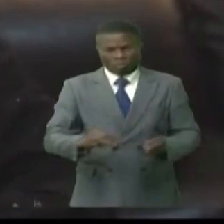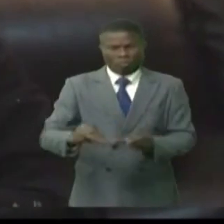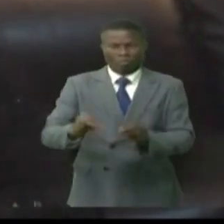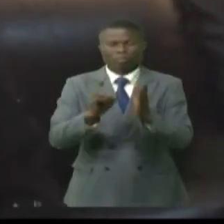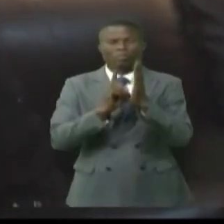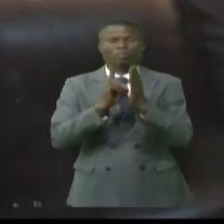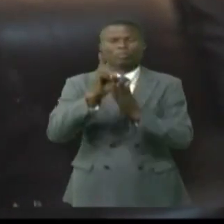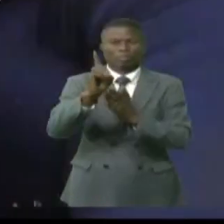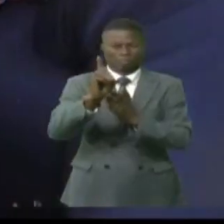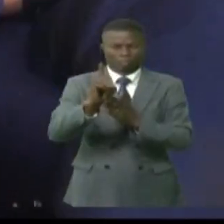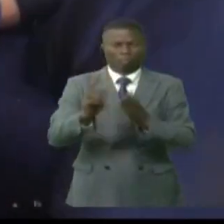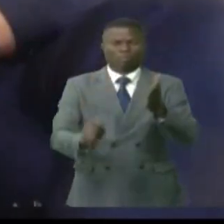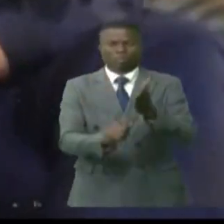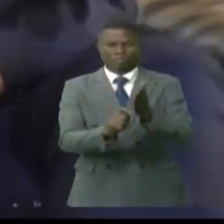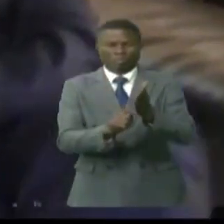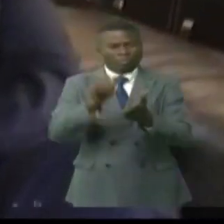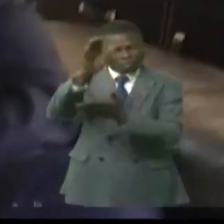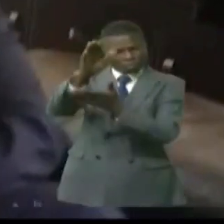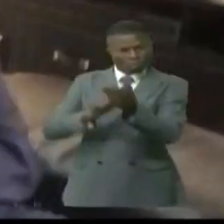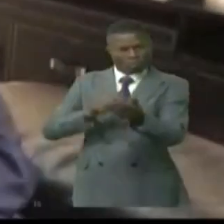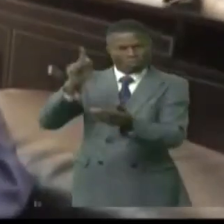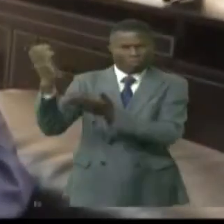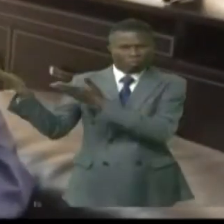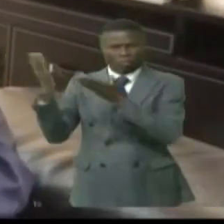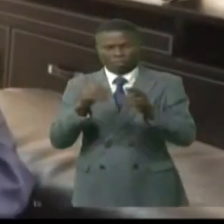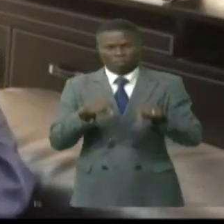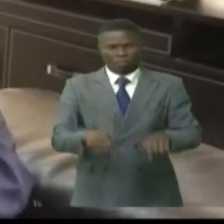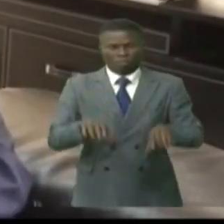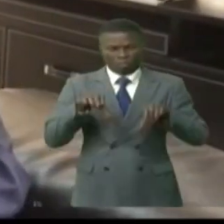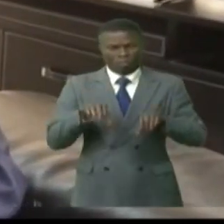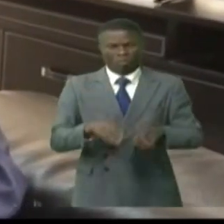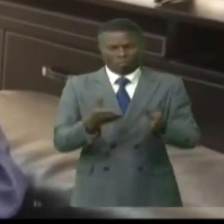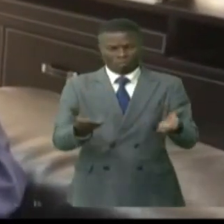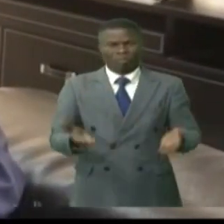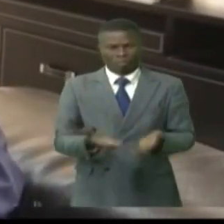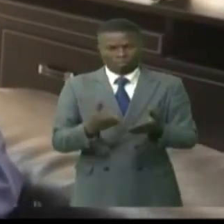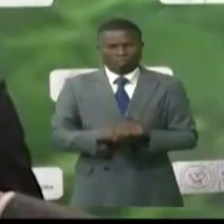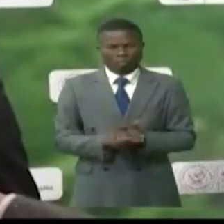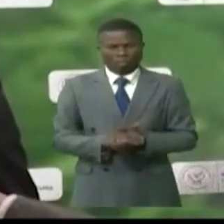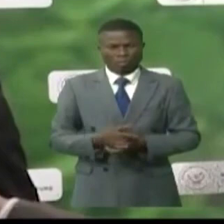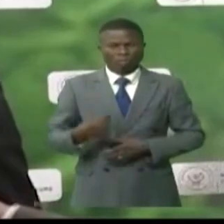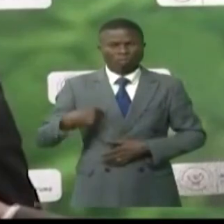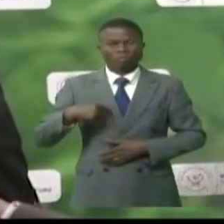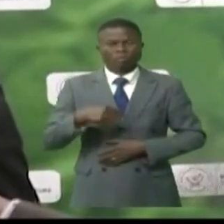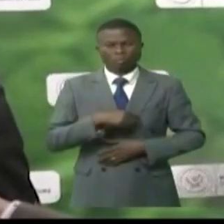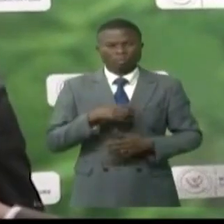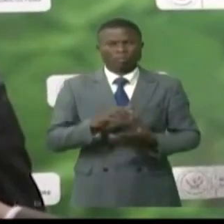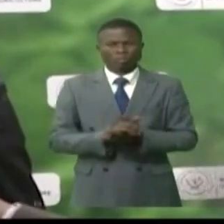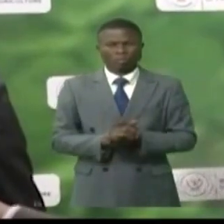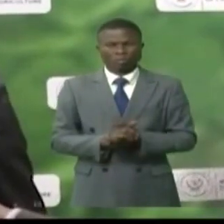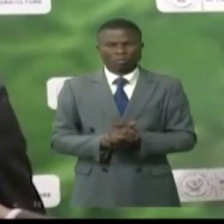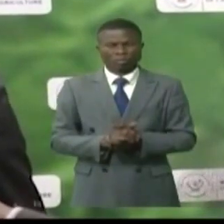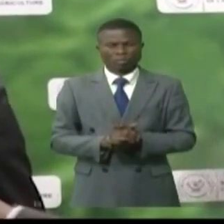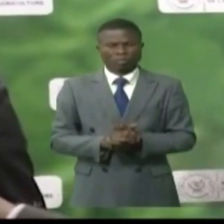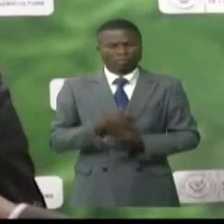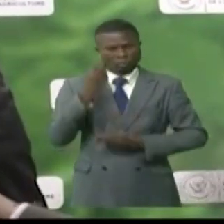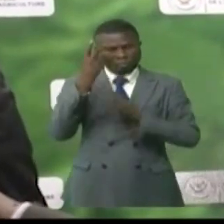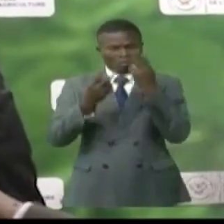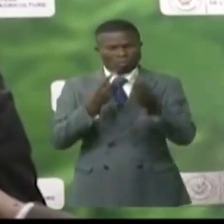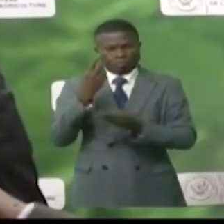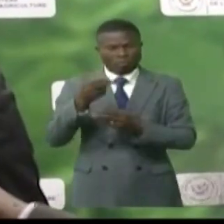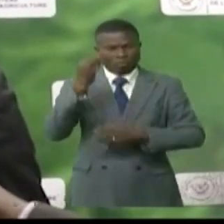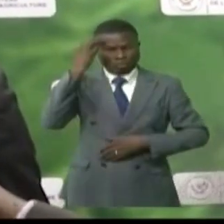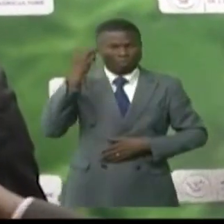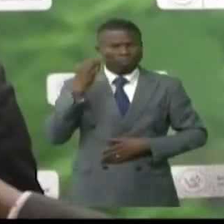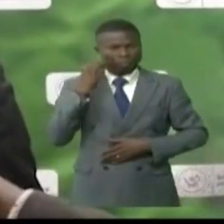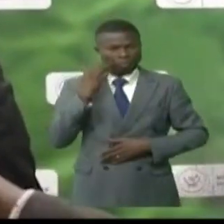développer ces technologies agricoles en RDC. Yeah, because first of all, to visit la visite au